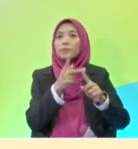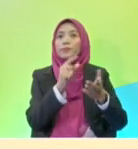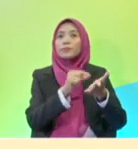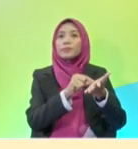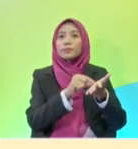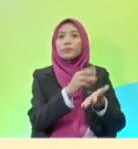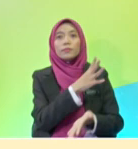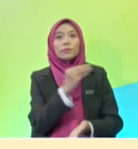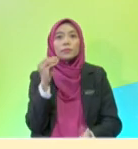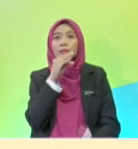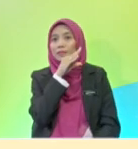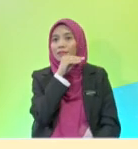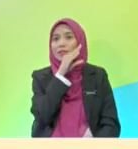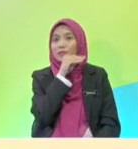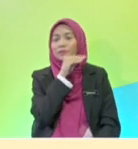itik